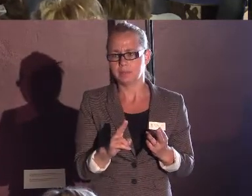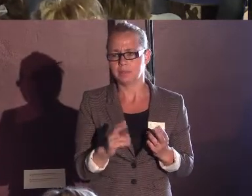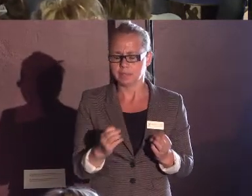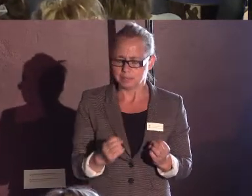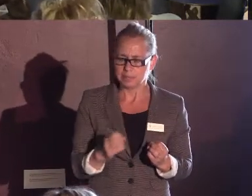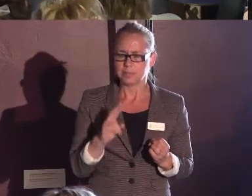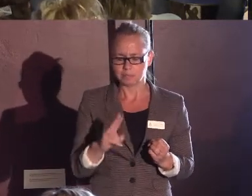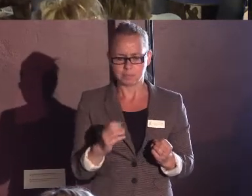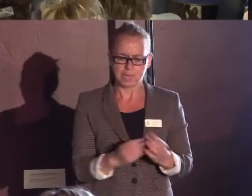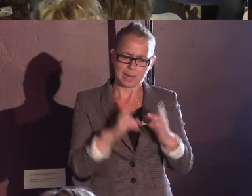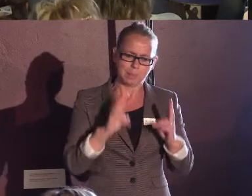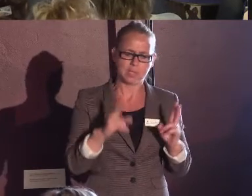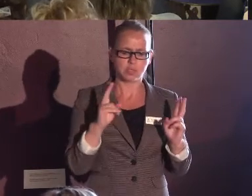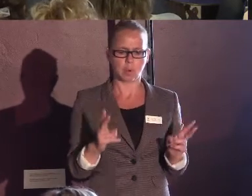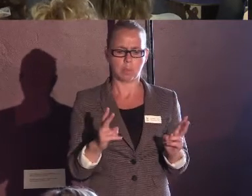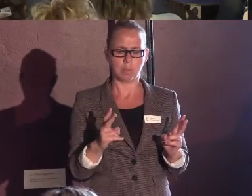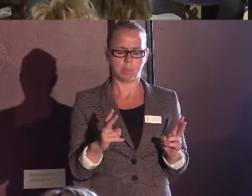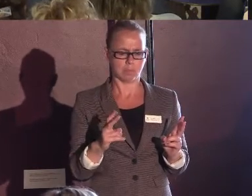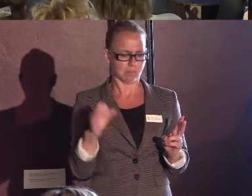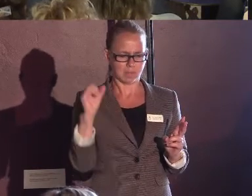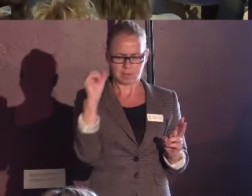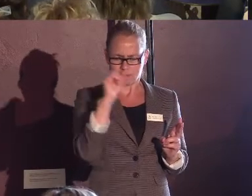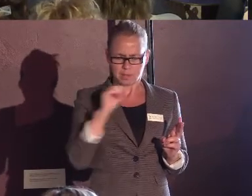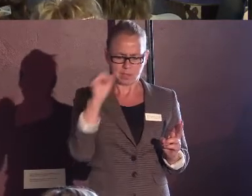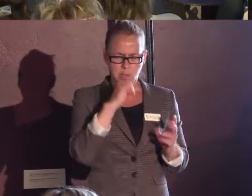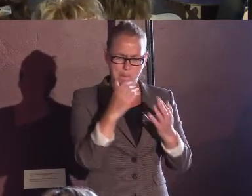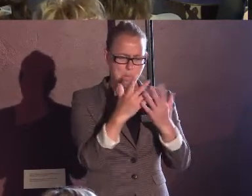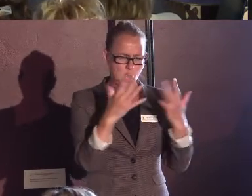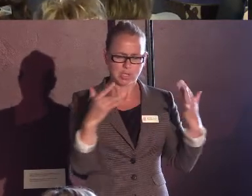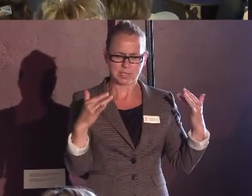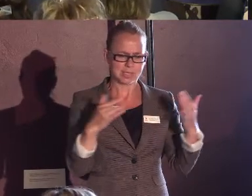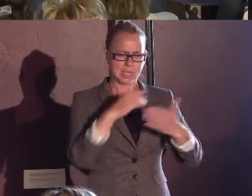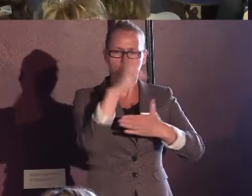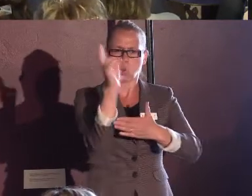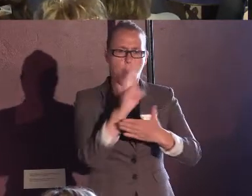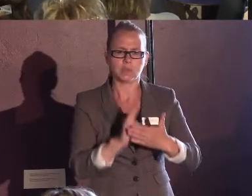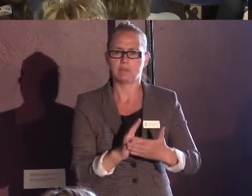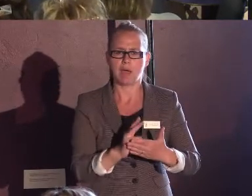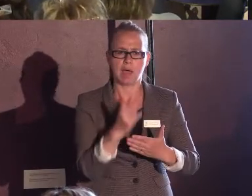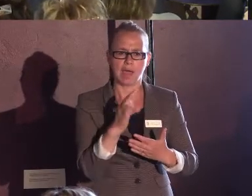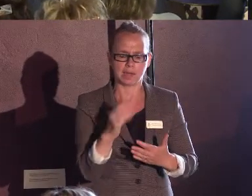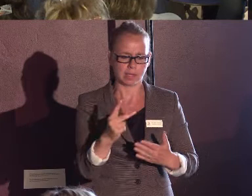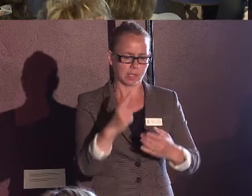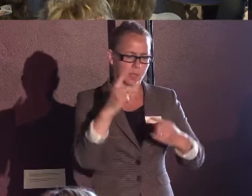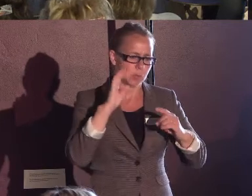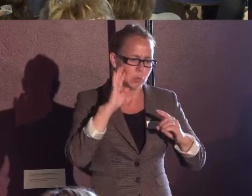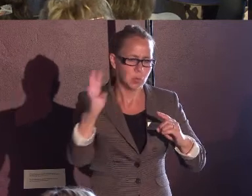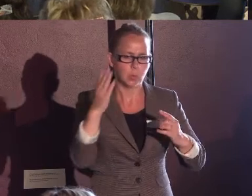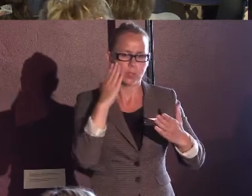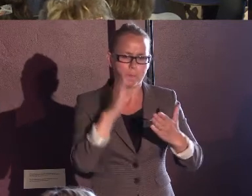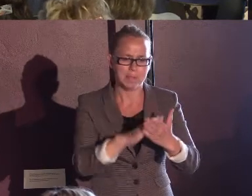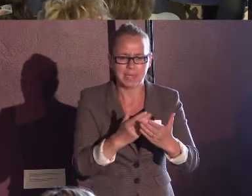spelen är ju egentligen något slags enorma multikonstverk faktiskt, där ljud, bild, visuell